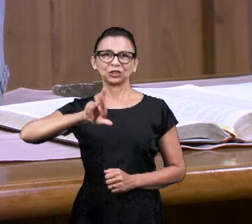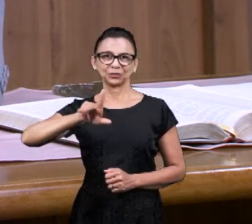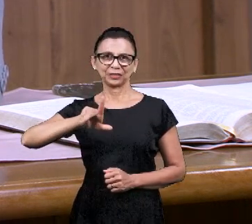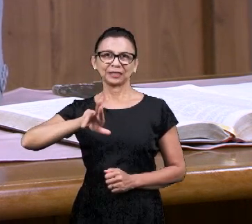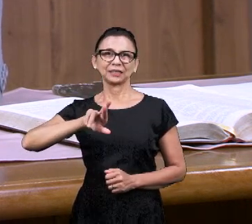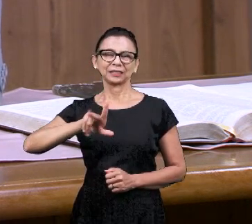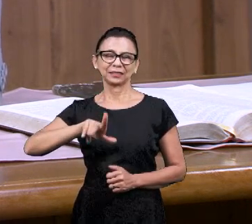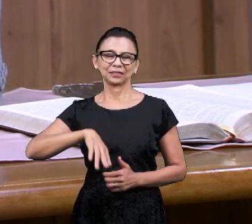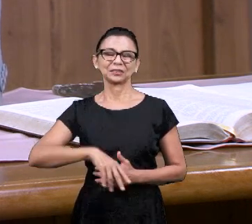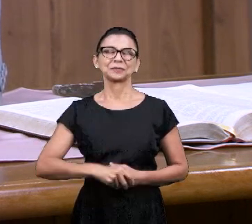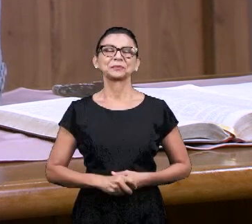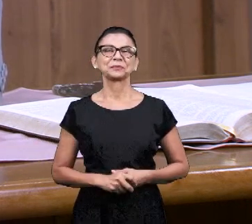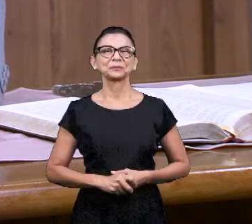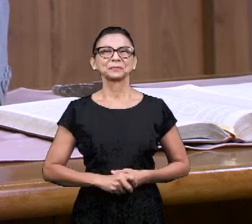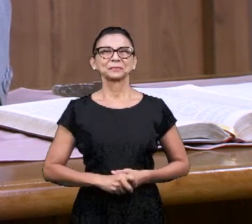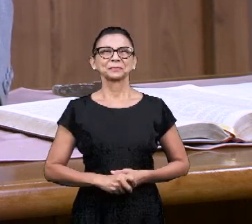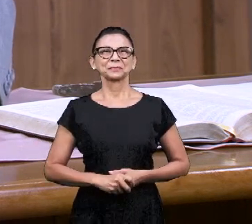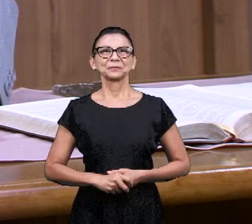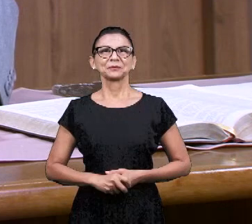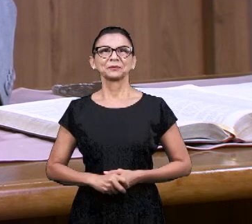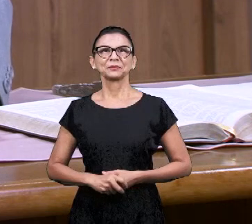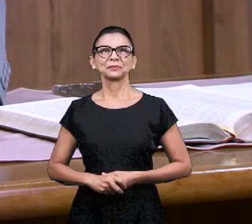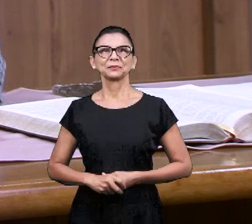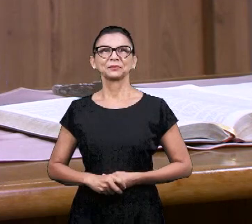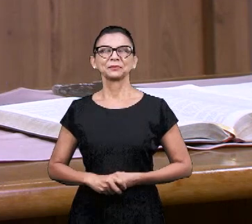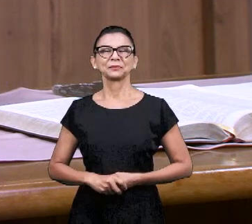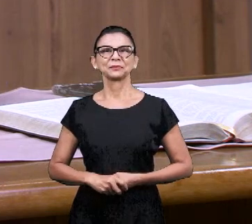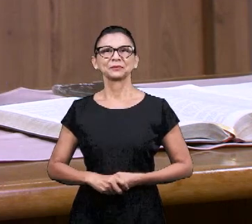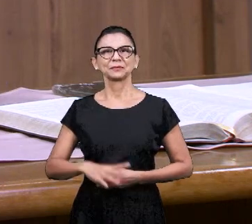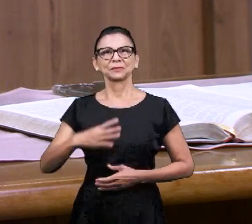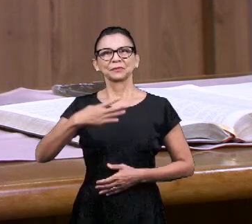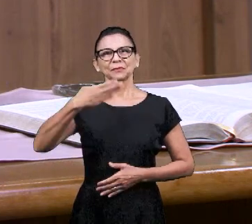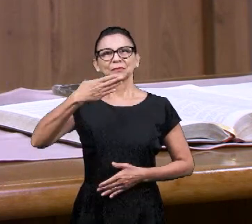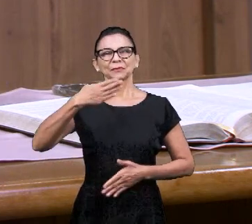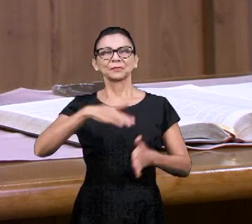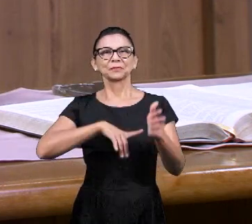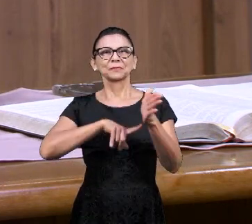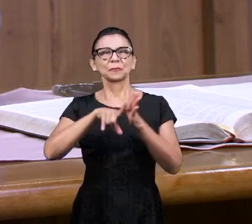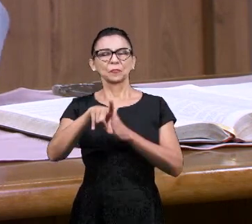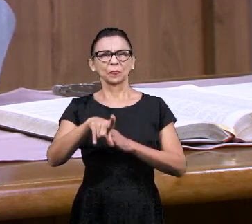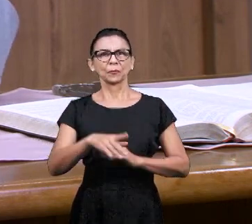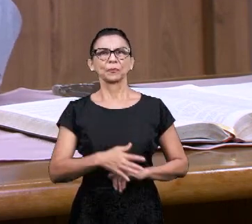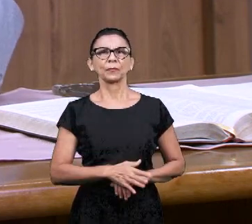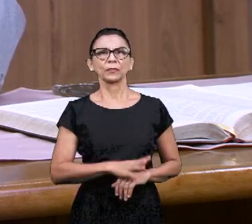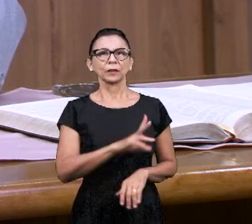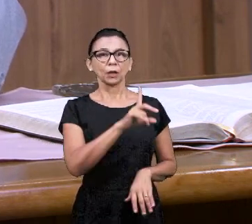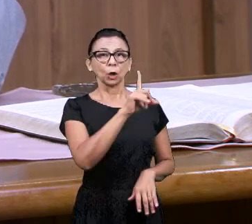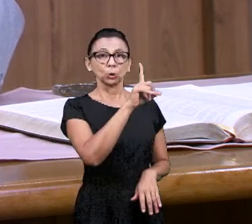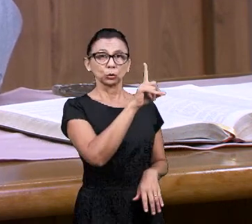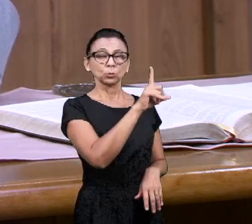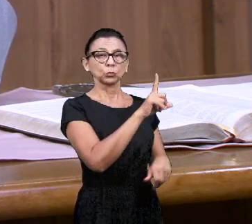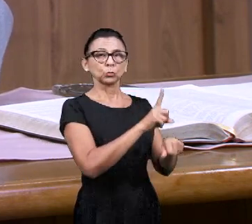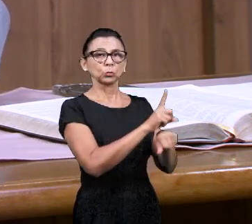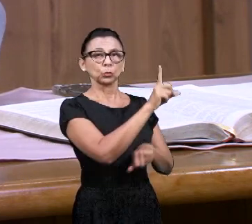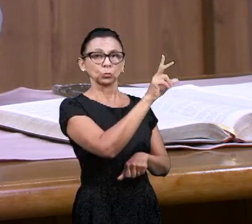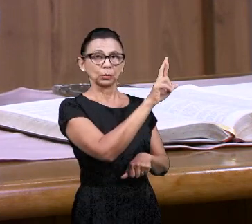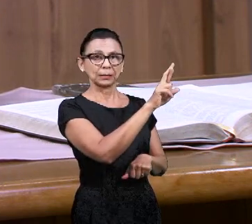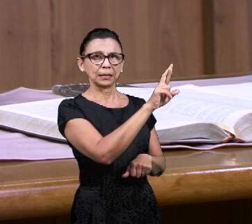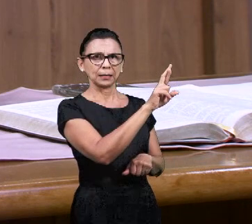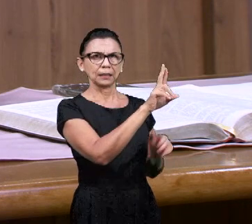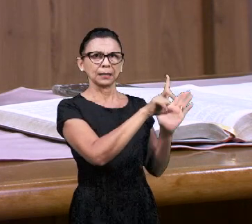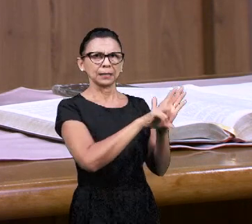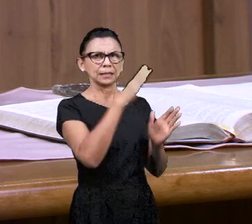le portugais du Portugal. Passons à notre 4e question qui dit, le docteur de la loi, il savait la